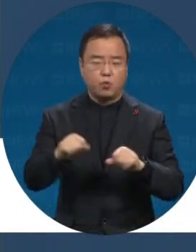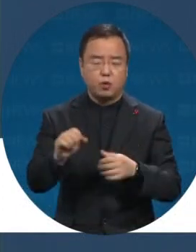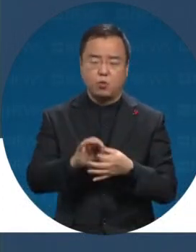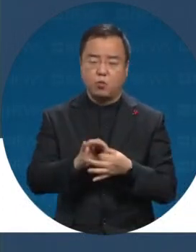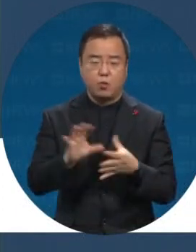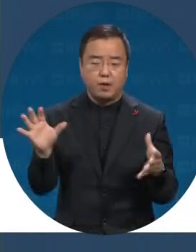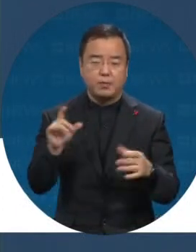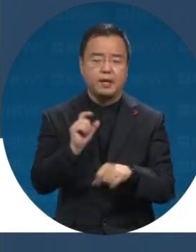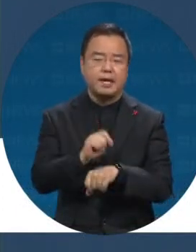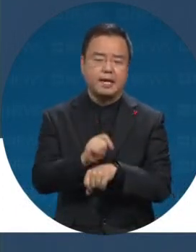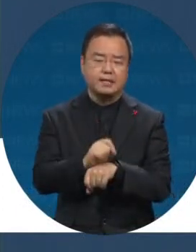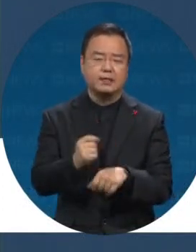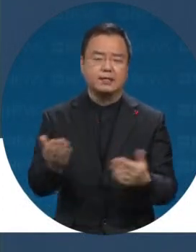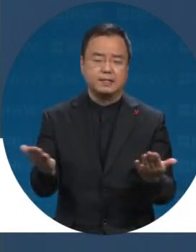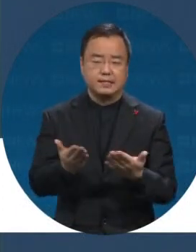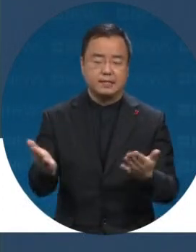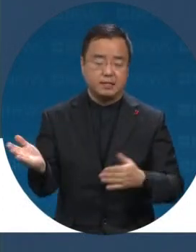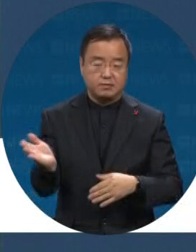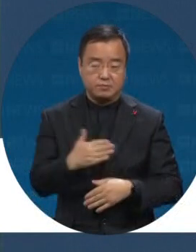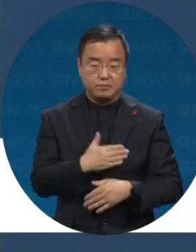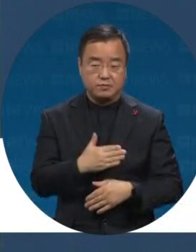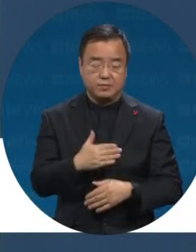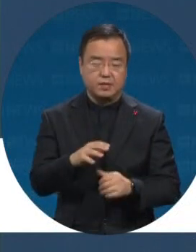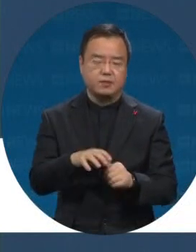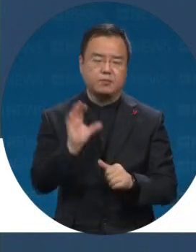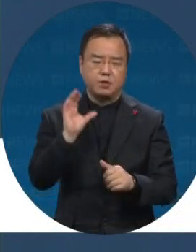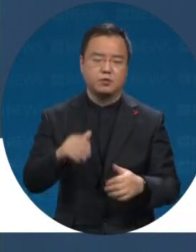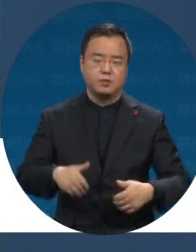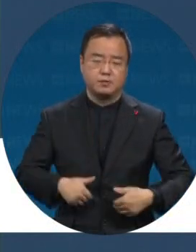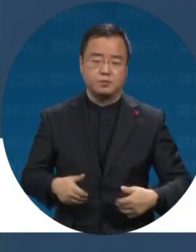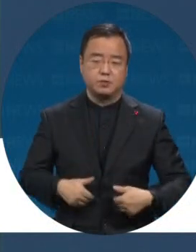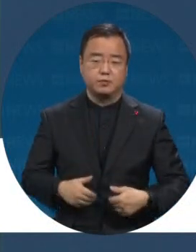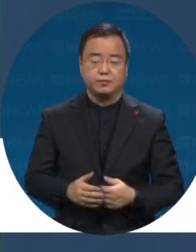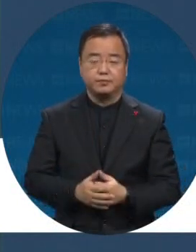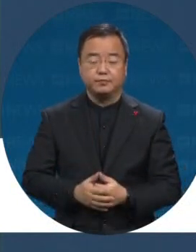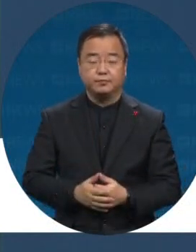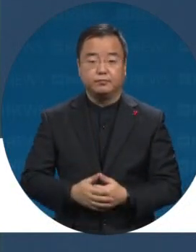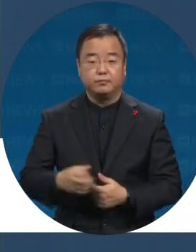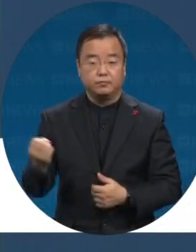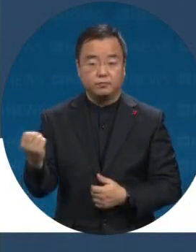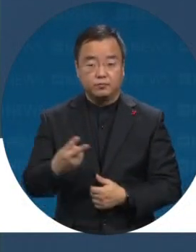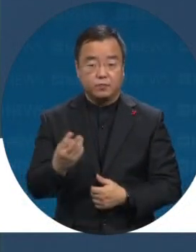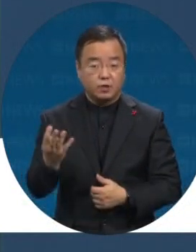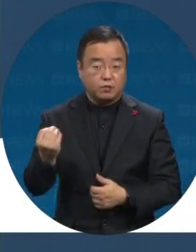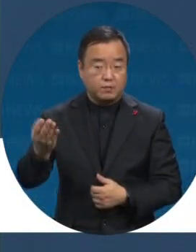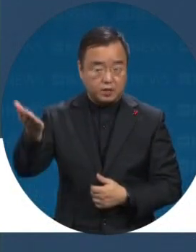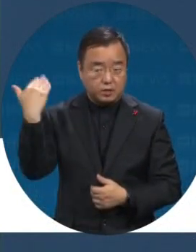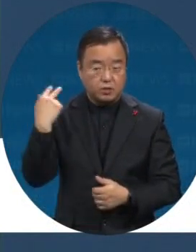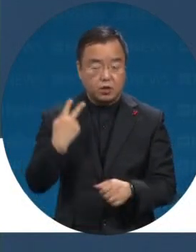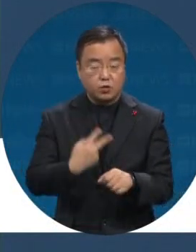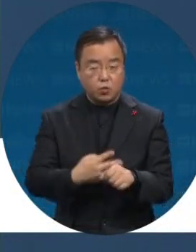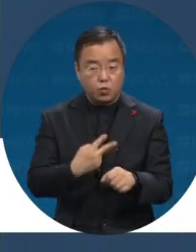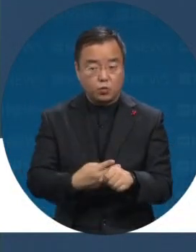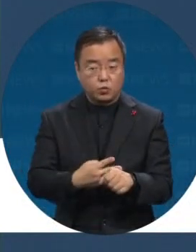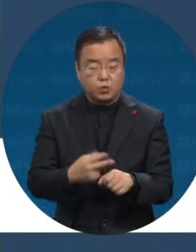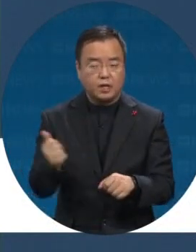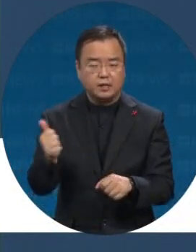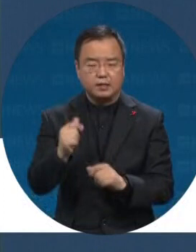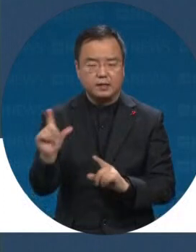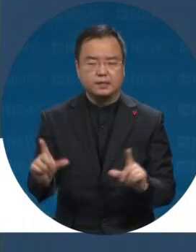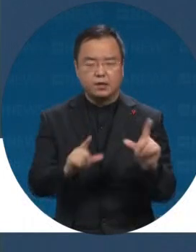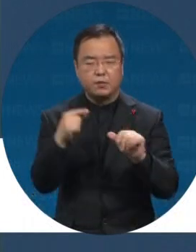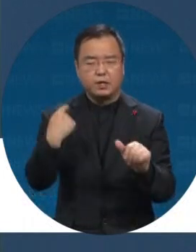행정 업무를 벗어나는 것이 좀 시급하다고 생각이 들고요 얼마 전에이 교사들의 생활지도권 보장이